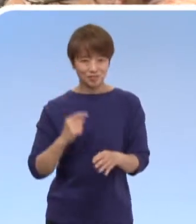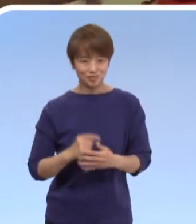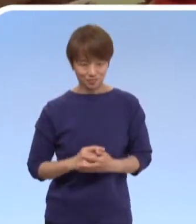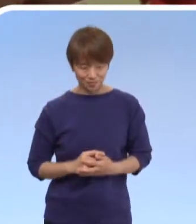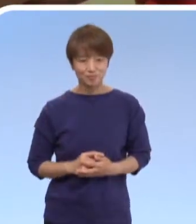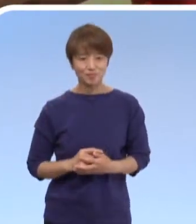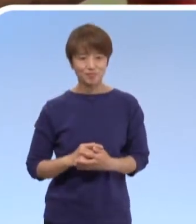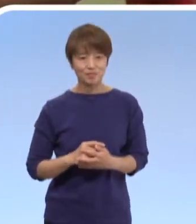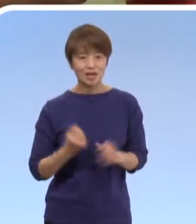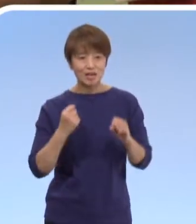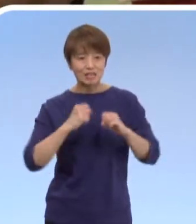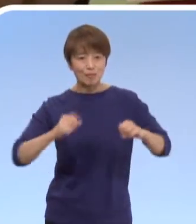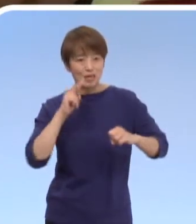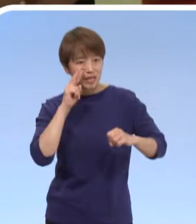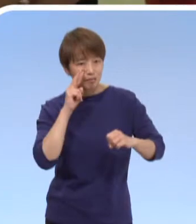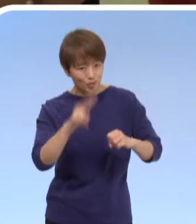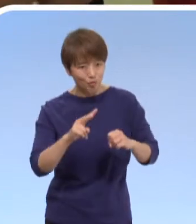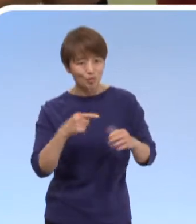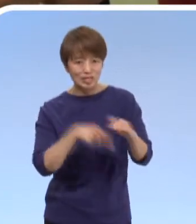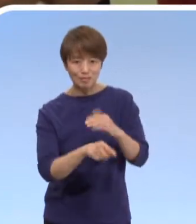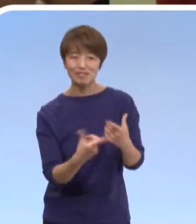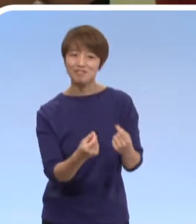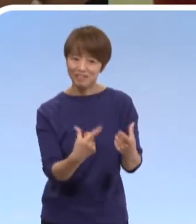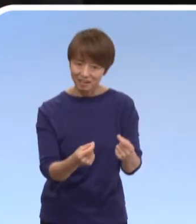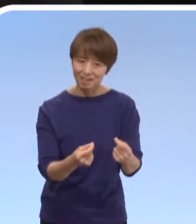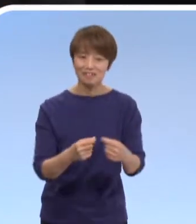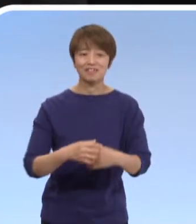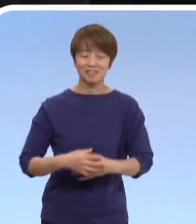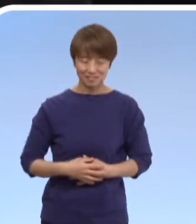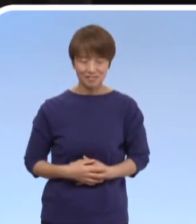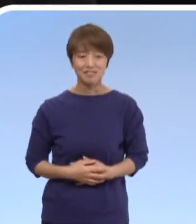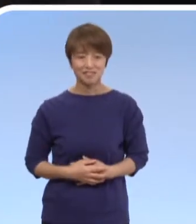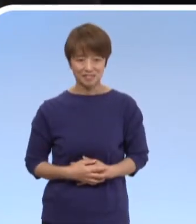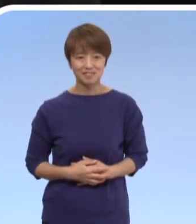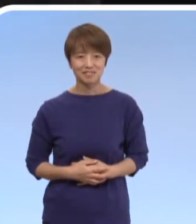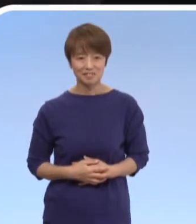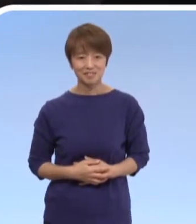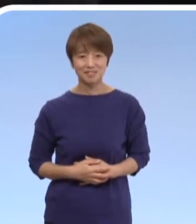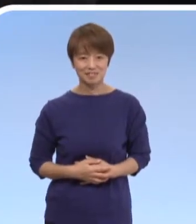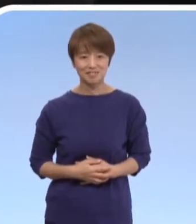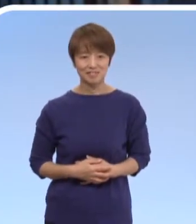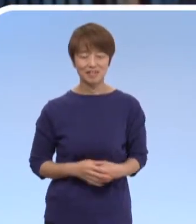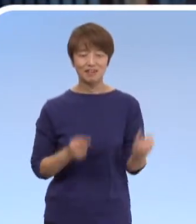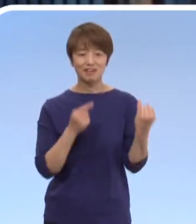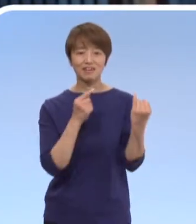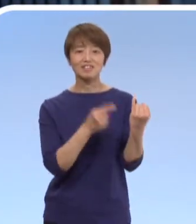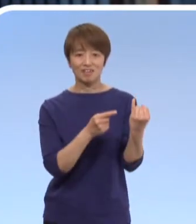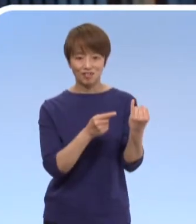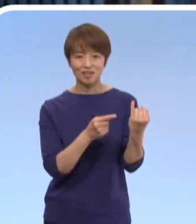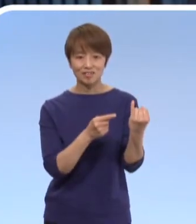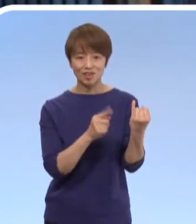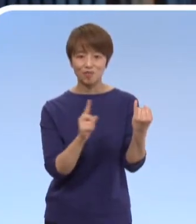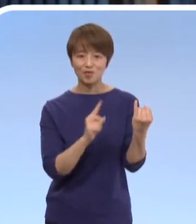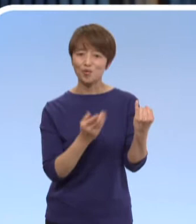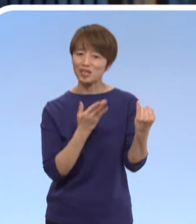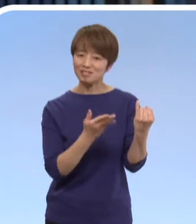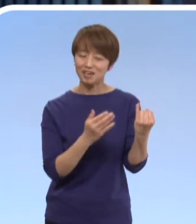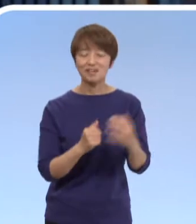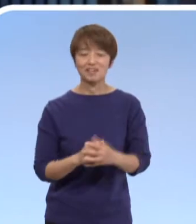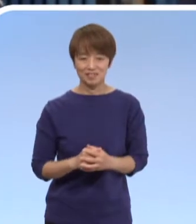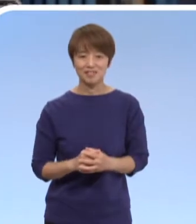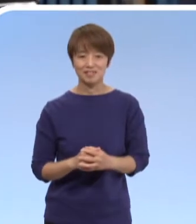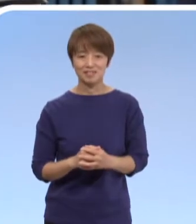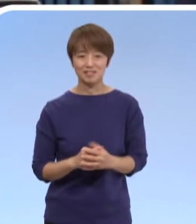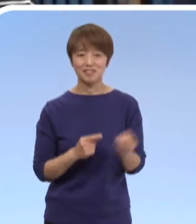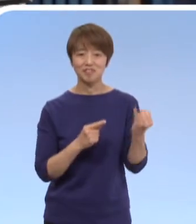てるっていう、 だからやっぱそういうところにその生で感激する意味があるわけですね。 そうです。 北川さん、はいなんですけ